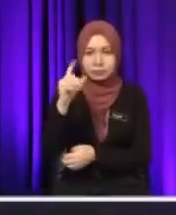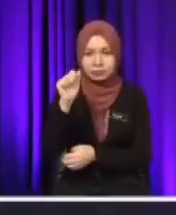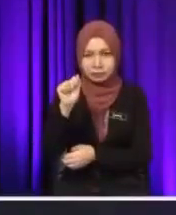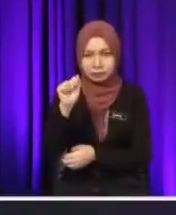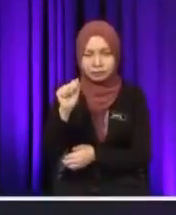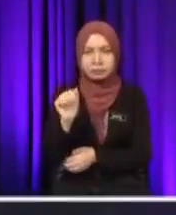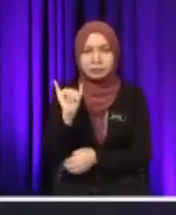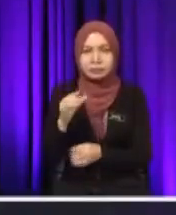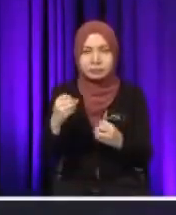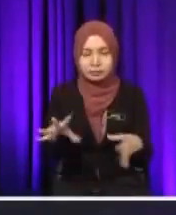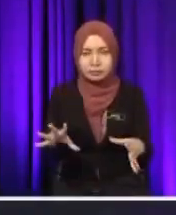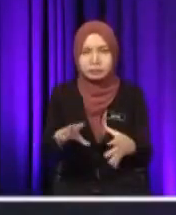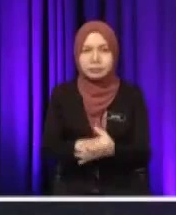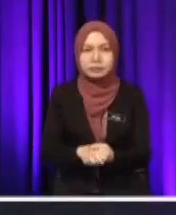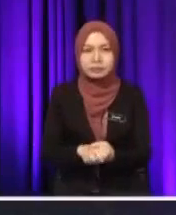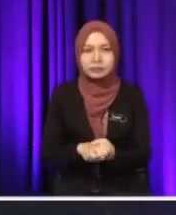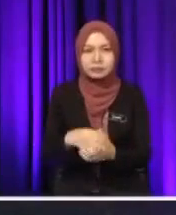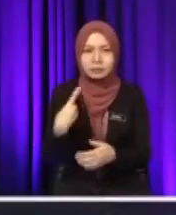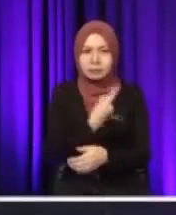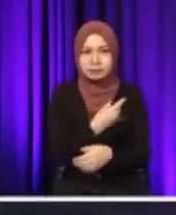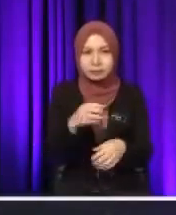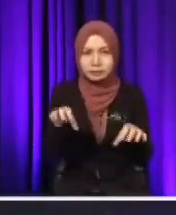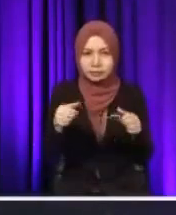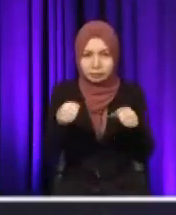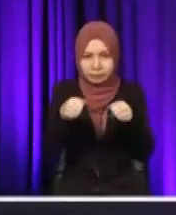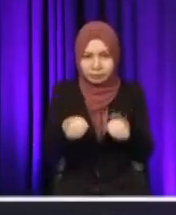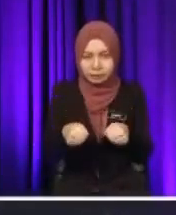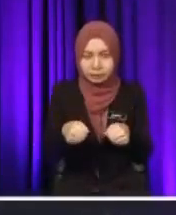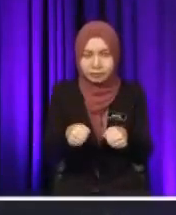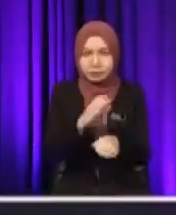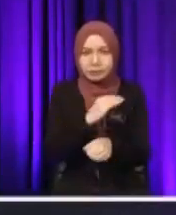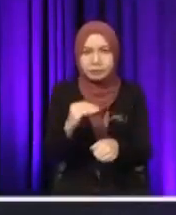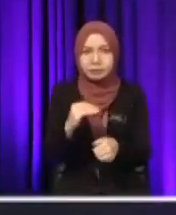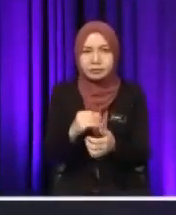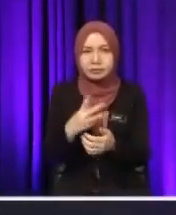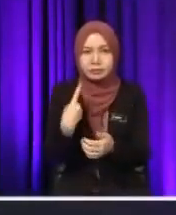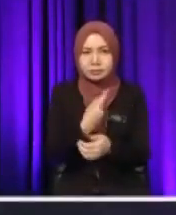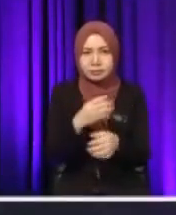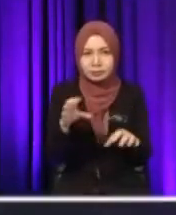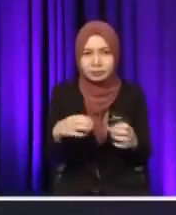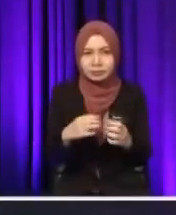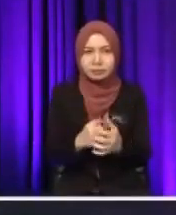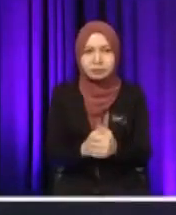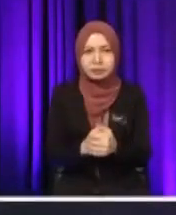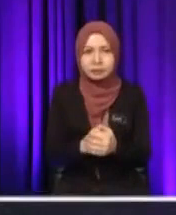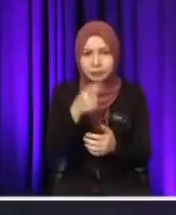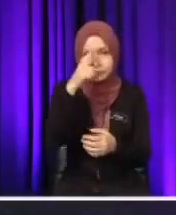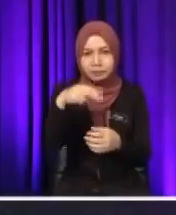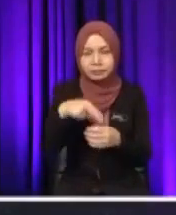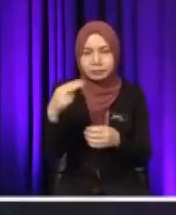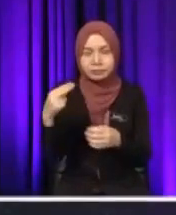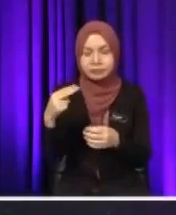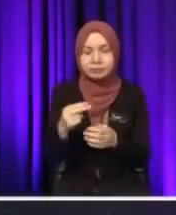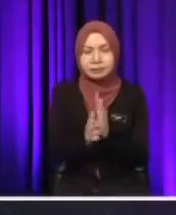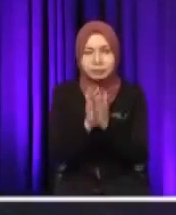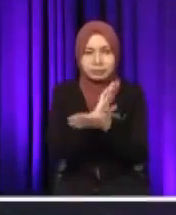hasilnya juga kita akan memperolehi bentuk seperti sabun dan sama hasilnya adalah sabun. Okey, baiklah. Okay. Dan kita